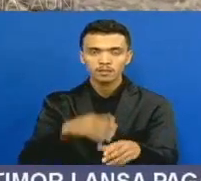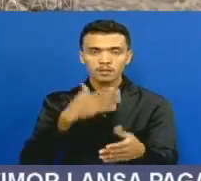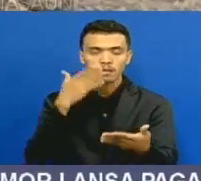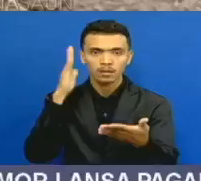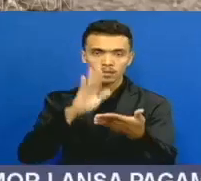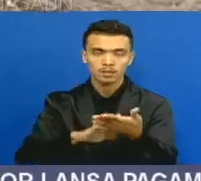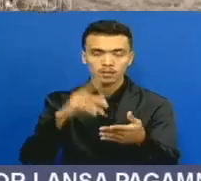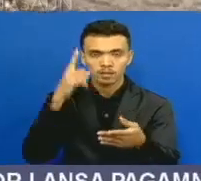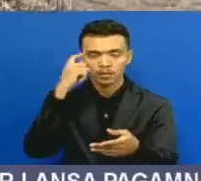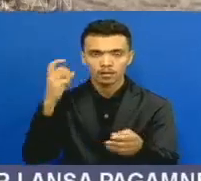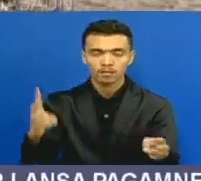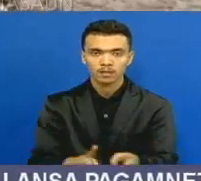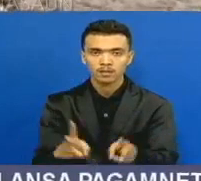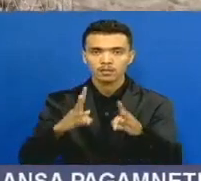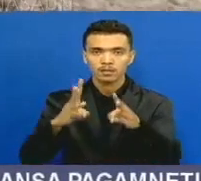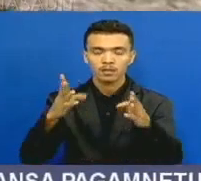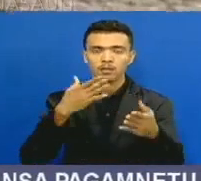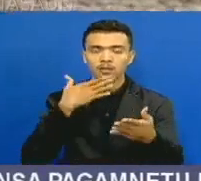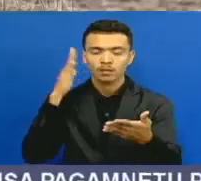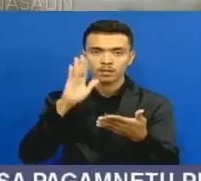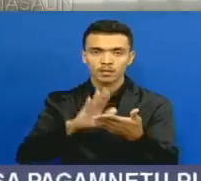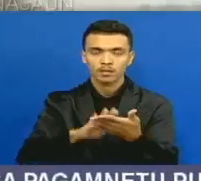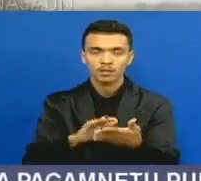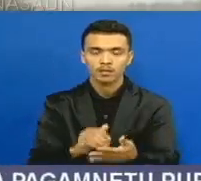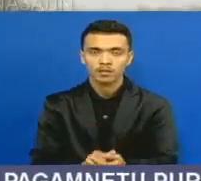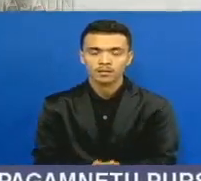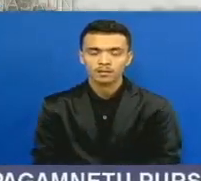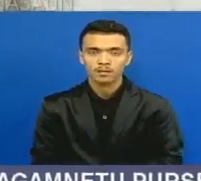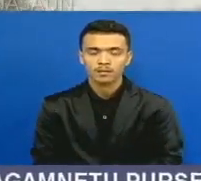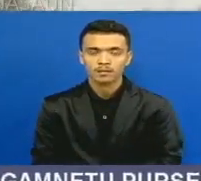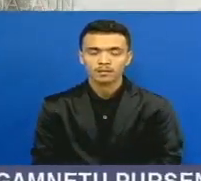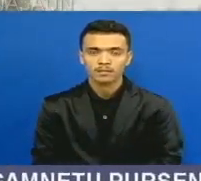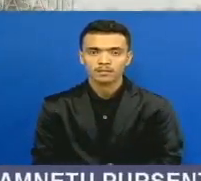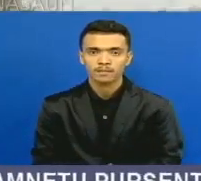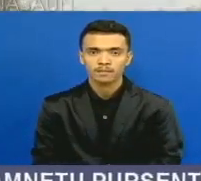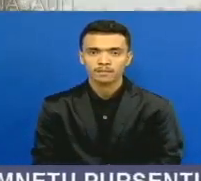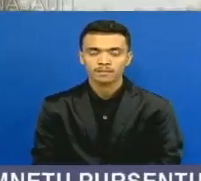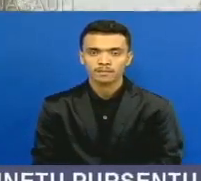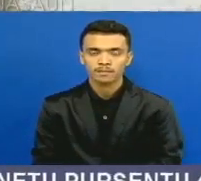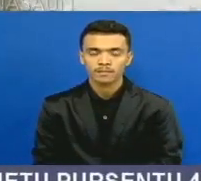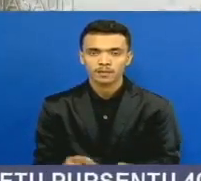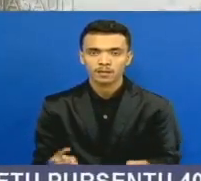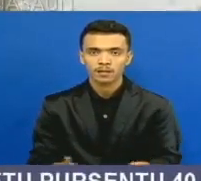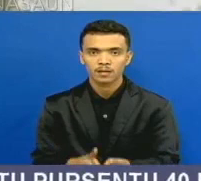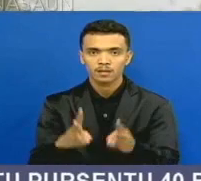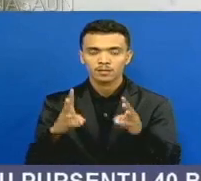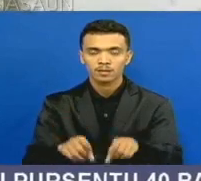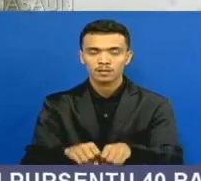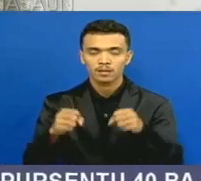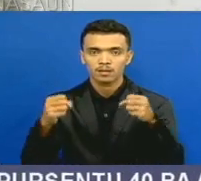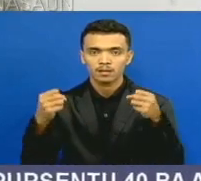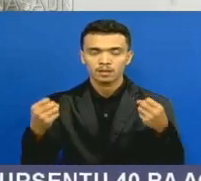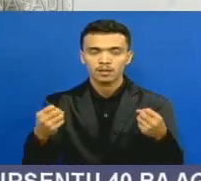dalam, setelah olah radia, dalam de, sa, ihalan tu main mus atau suka ibaran ni,